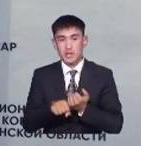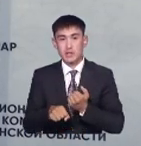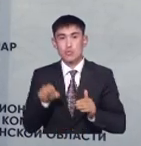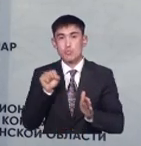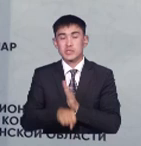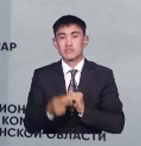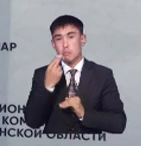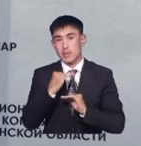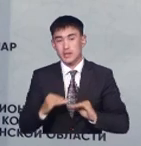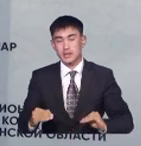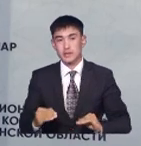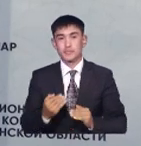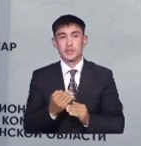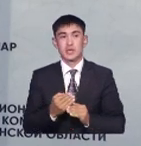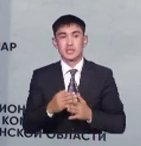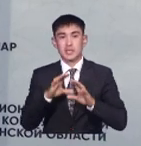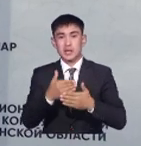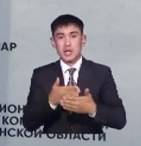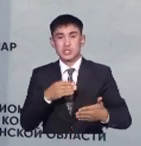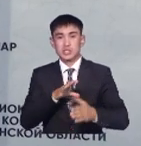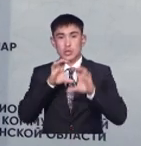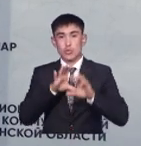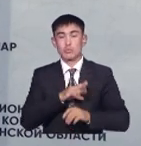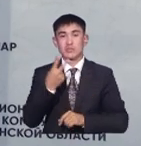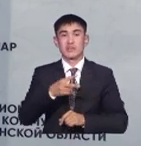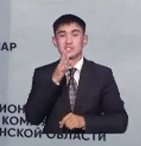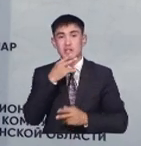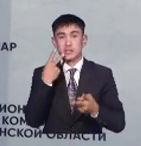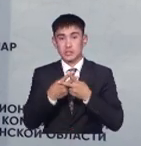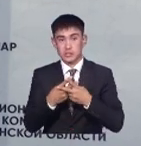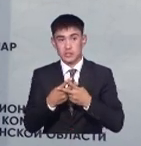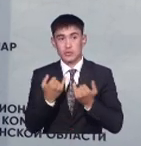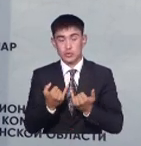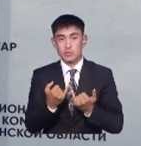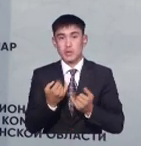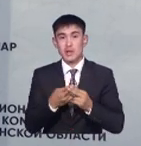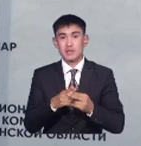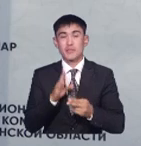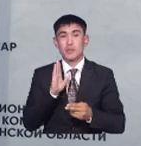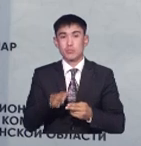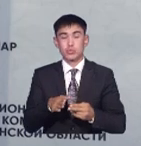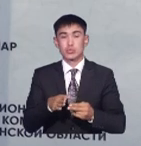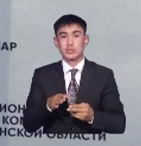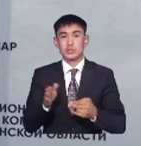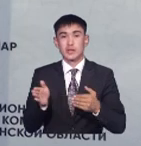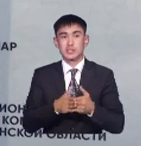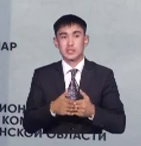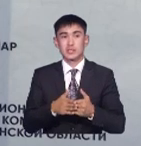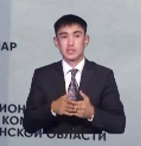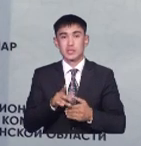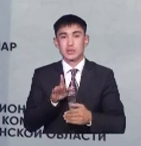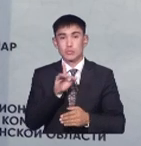малолетних. Если раньше в законе предусматривалась ответственность в виде 20 лет лишения свободы, то теперь этого альтернативного наказания не